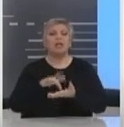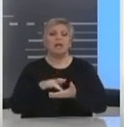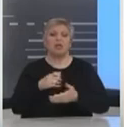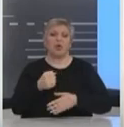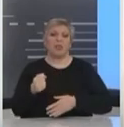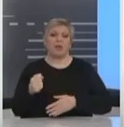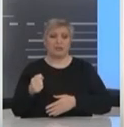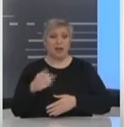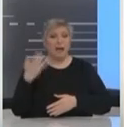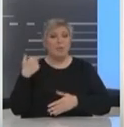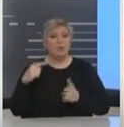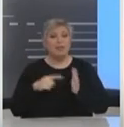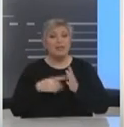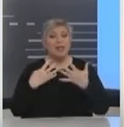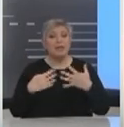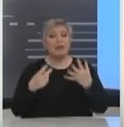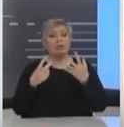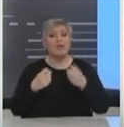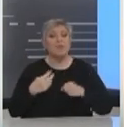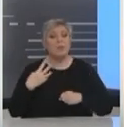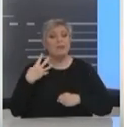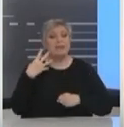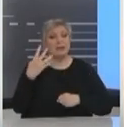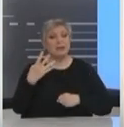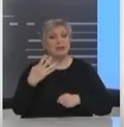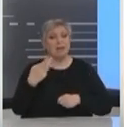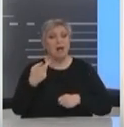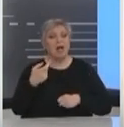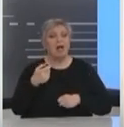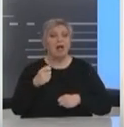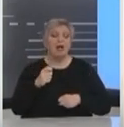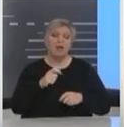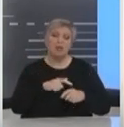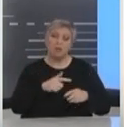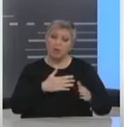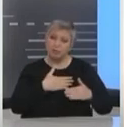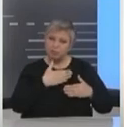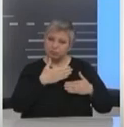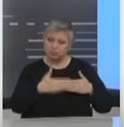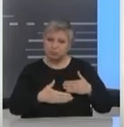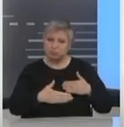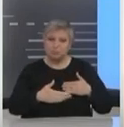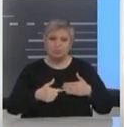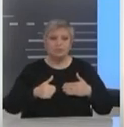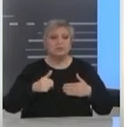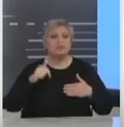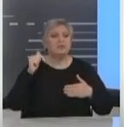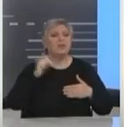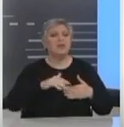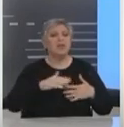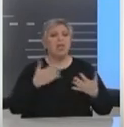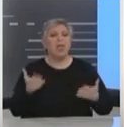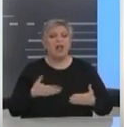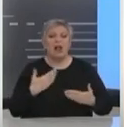από το 1974 μέχρι σήμερα, από τη μεταπολίτευση μέχρι σήμερα, είναι η τοπαθής